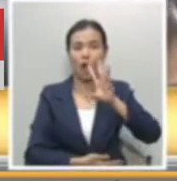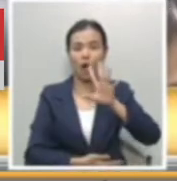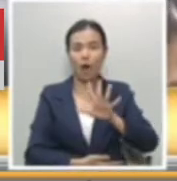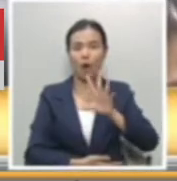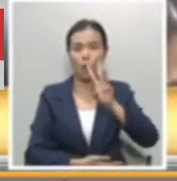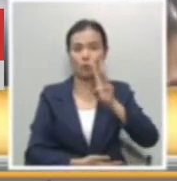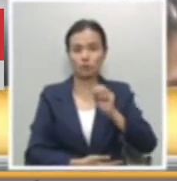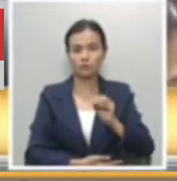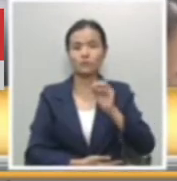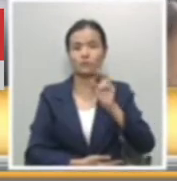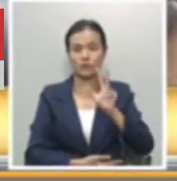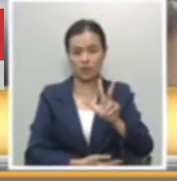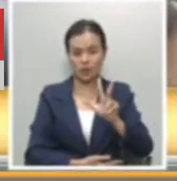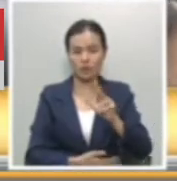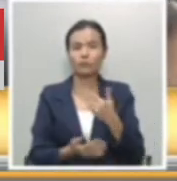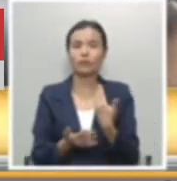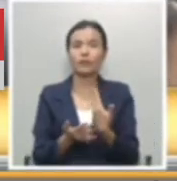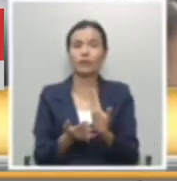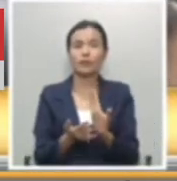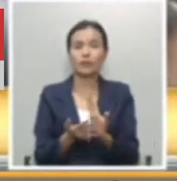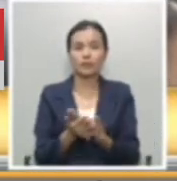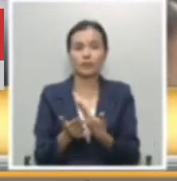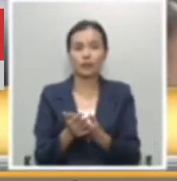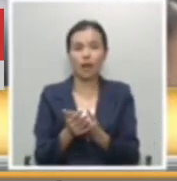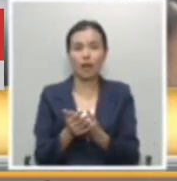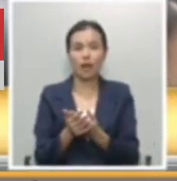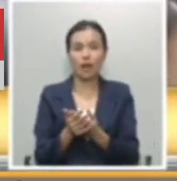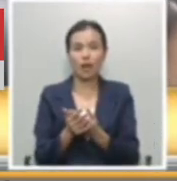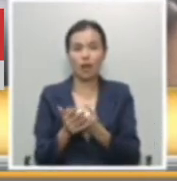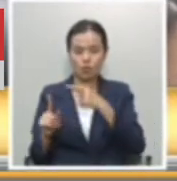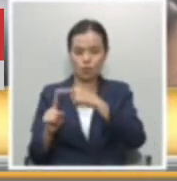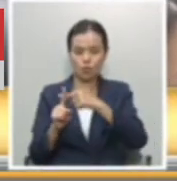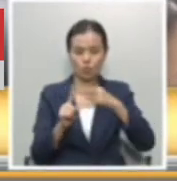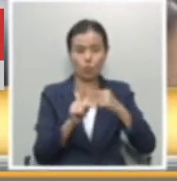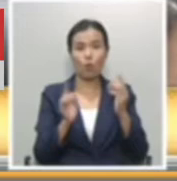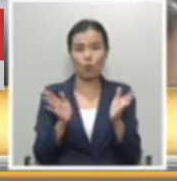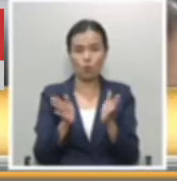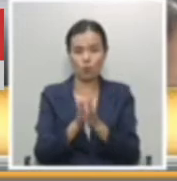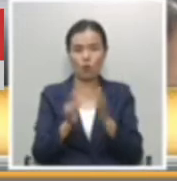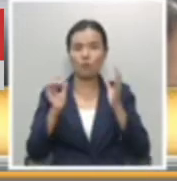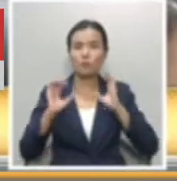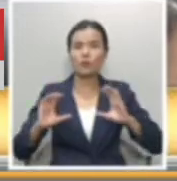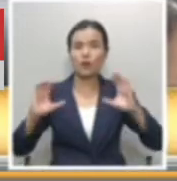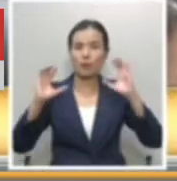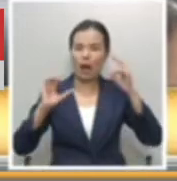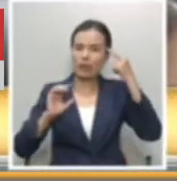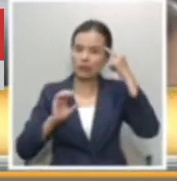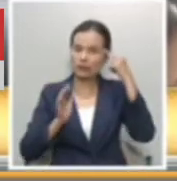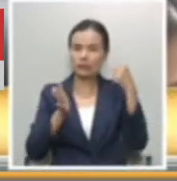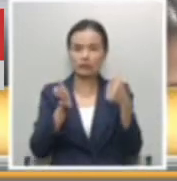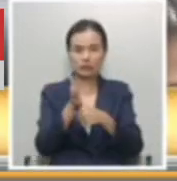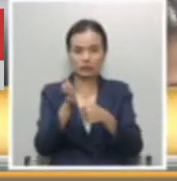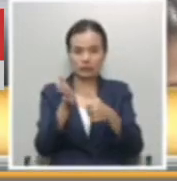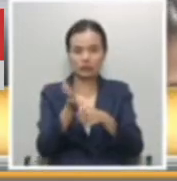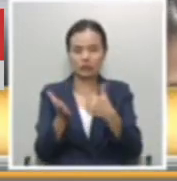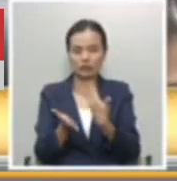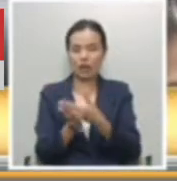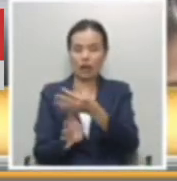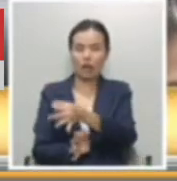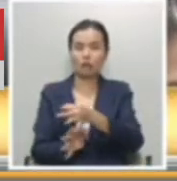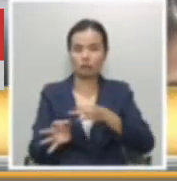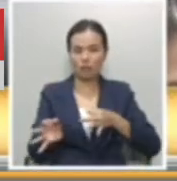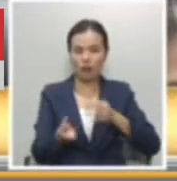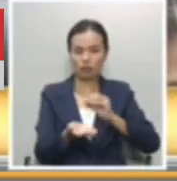2,563 นะครับถ้าเอาตัวเลขกลมๆ2อันมารวมกันเนี่ยจะเห็นว่ารัฐบาลได้ก่อนหนี้เพื่อชดเชยเงินงบประมาณ